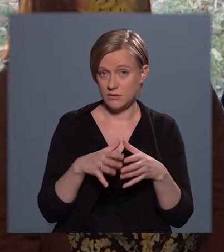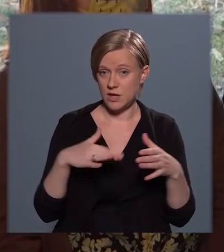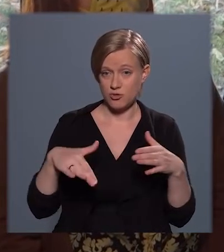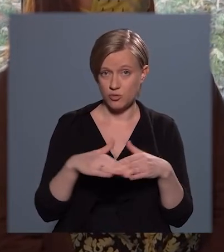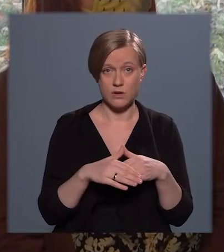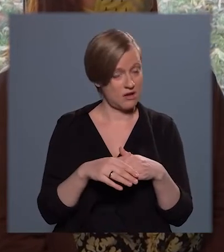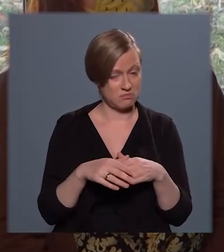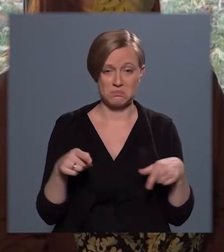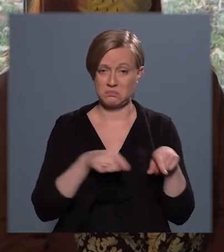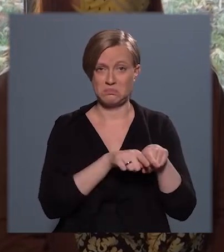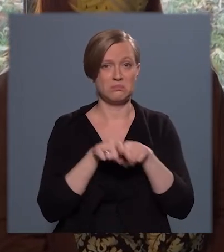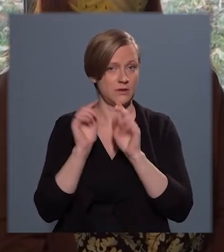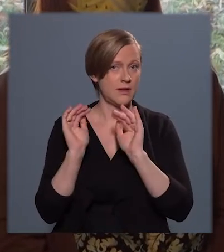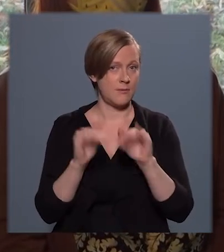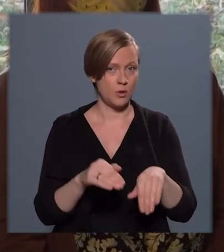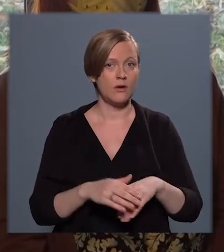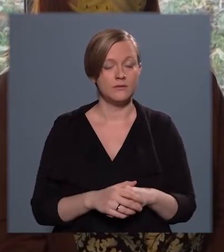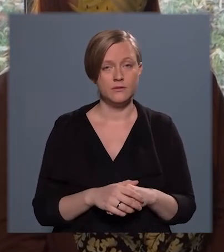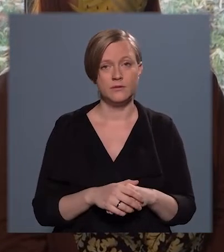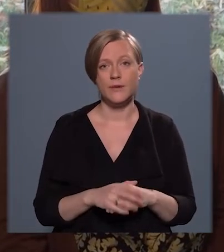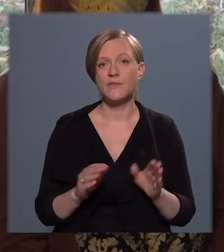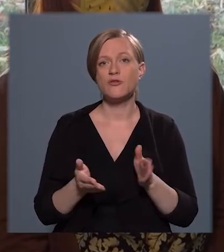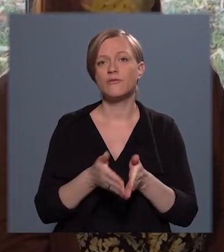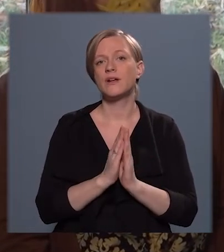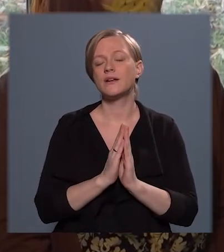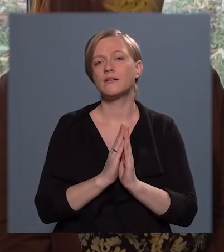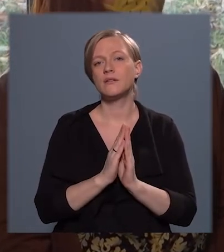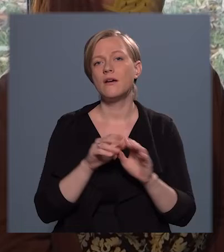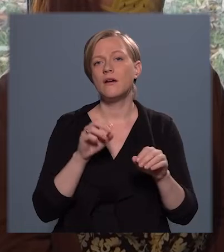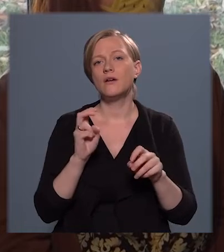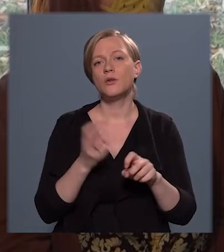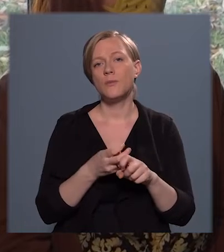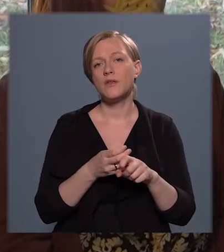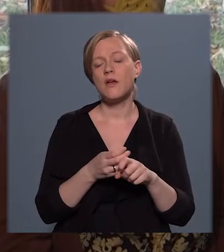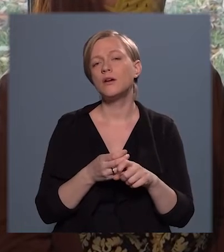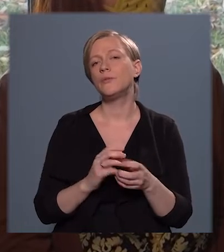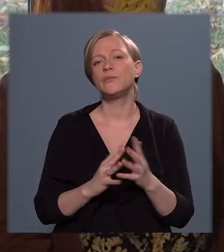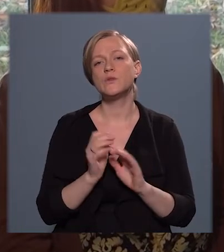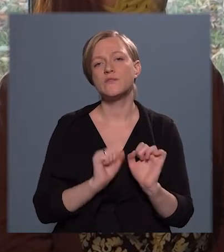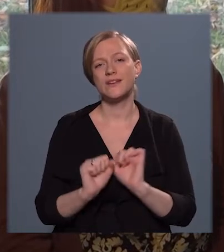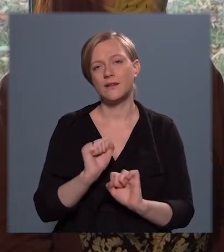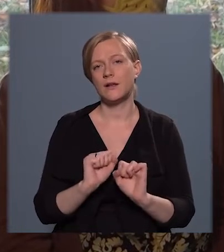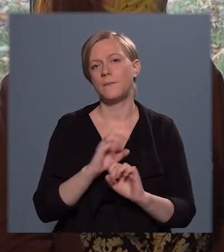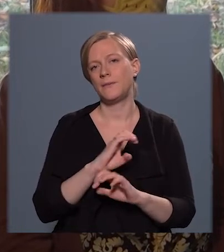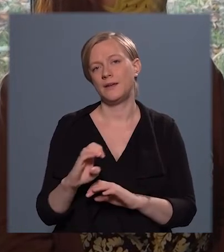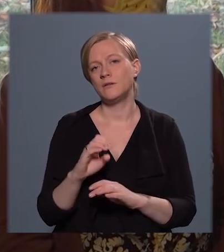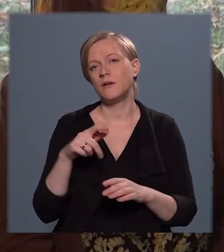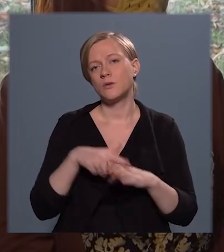a javaslatot, és fölkérte a kőbánya tűzvédelemért közalapítványt, hogy az